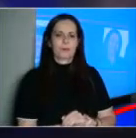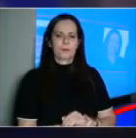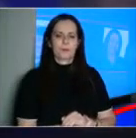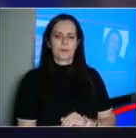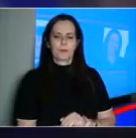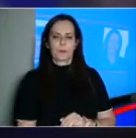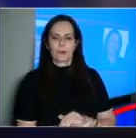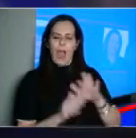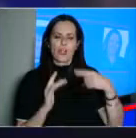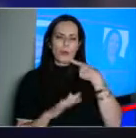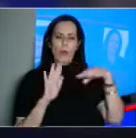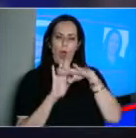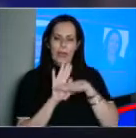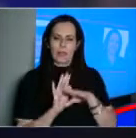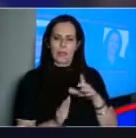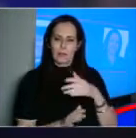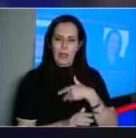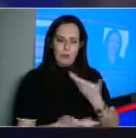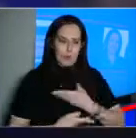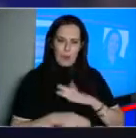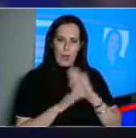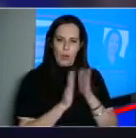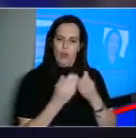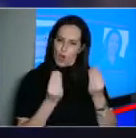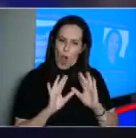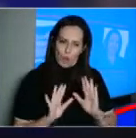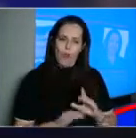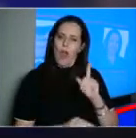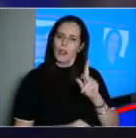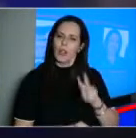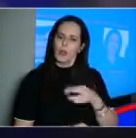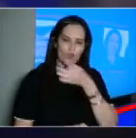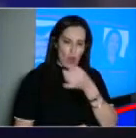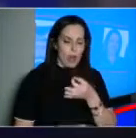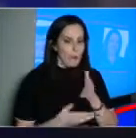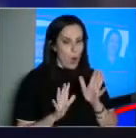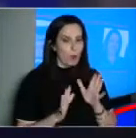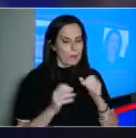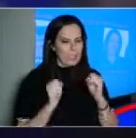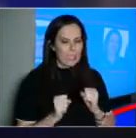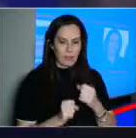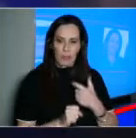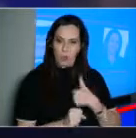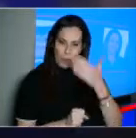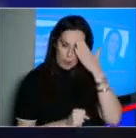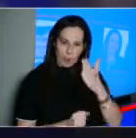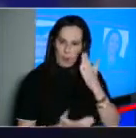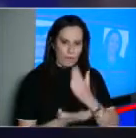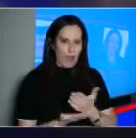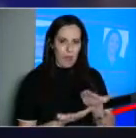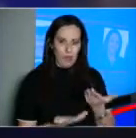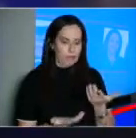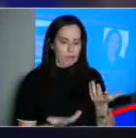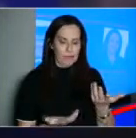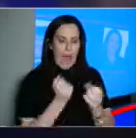אז אחרי שדיברנו על חקיקה וכו' וכו', ואני מקבל הכל וזה טוב ויפה. אבל יש פה שאלה שהיא מאוד בסיסית, ואנחנו מכירים אותה כבר בעולם